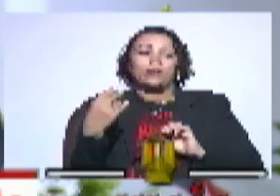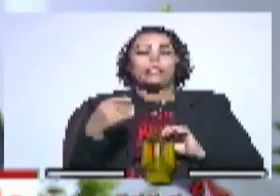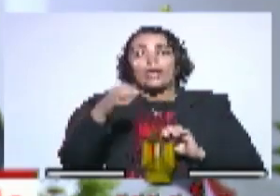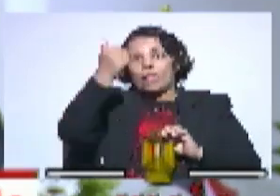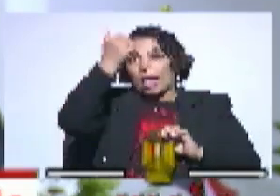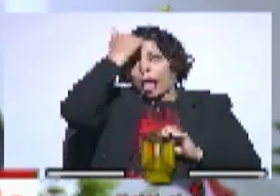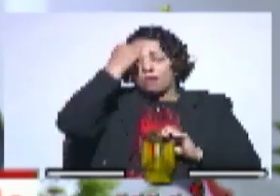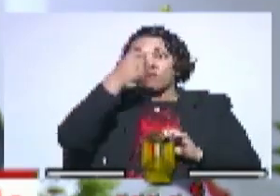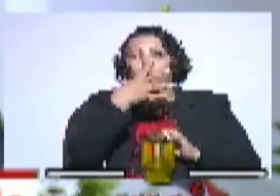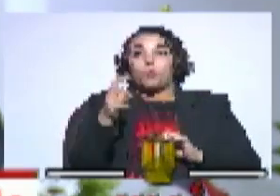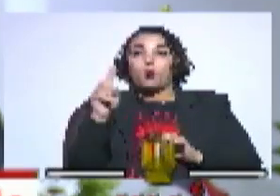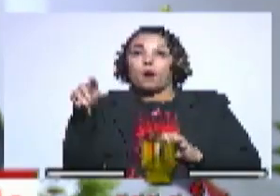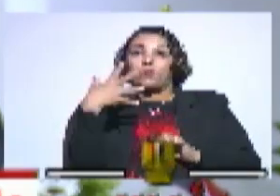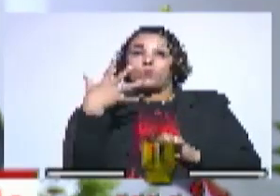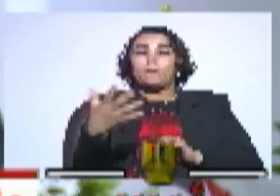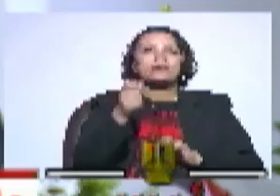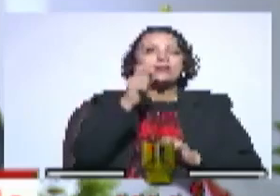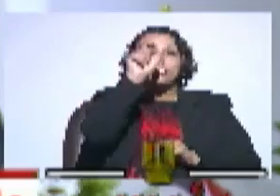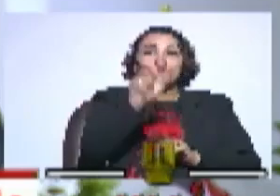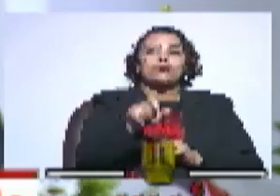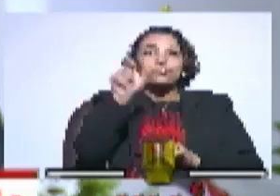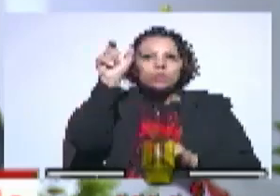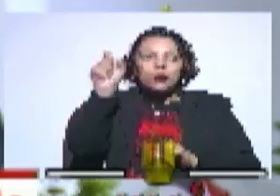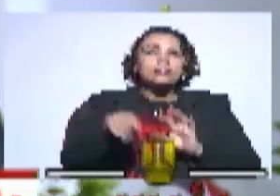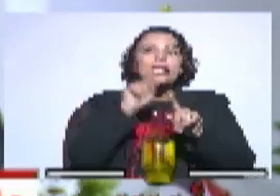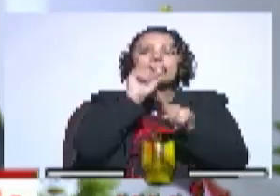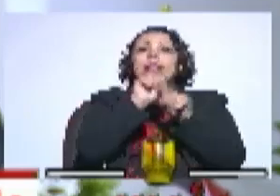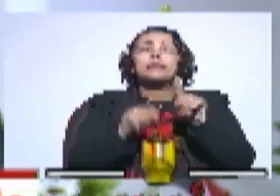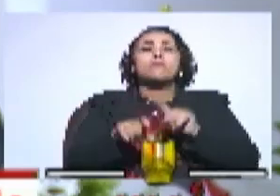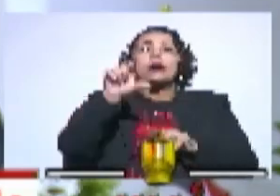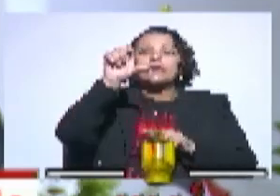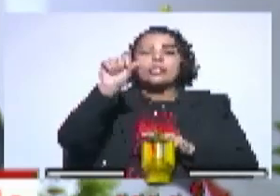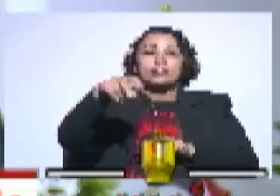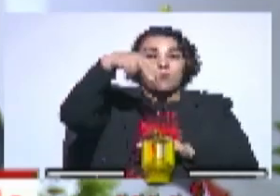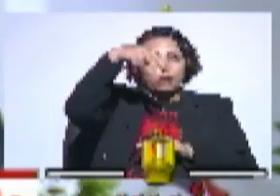39,702,000 صوت و 451,000 صوت بنسبة